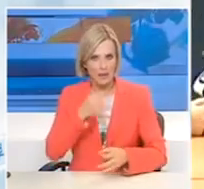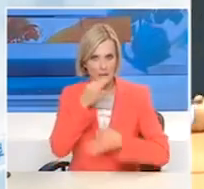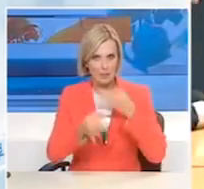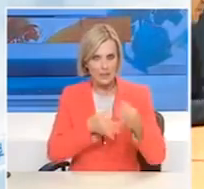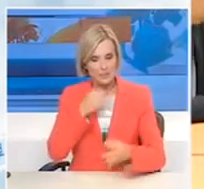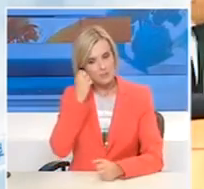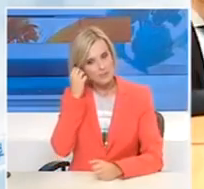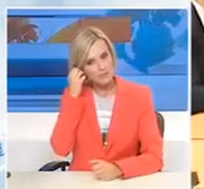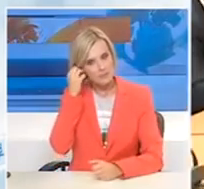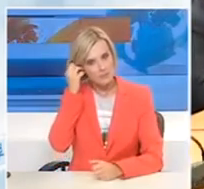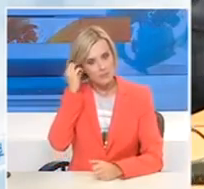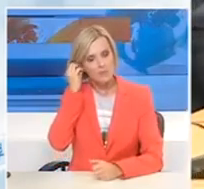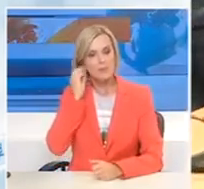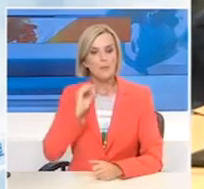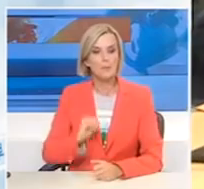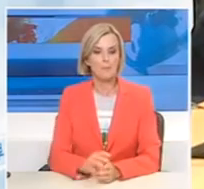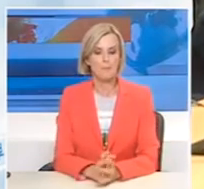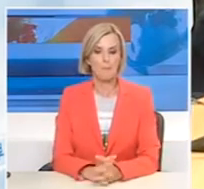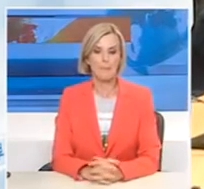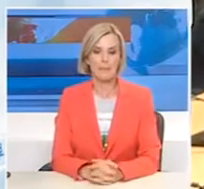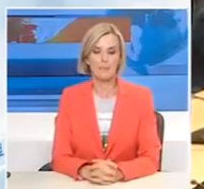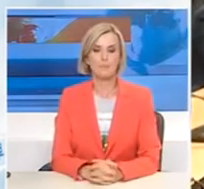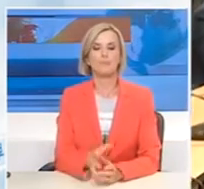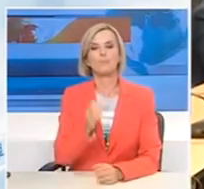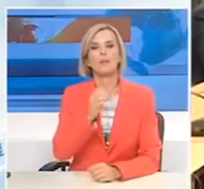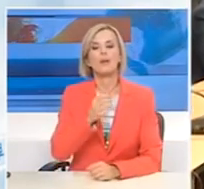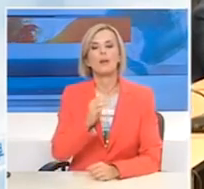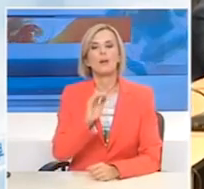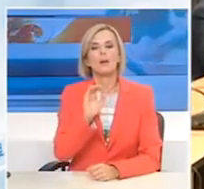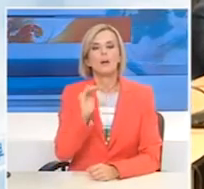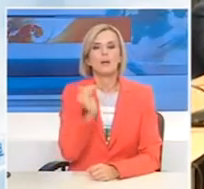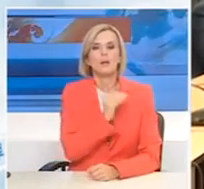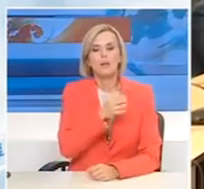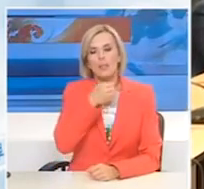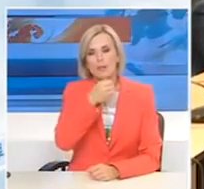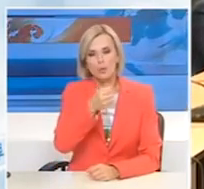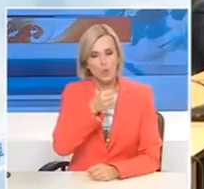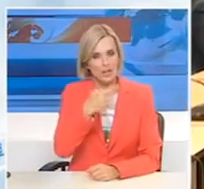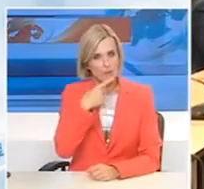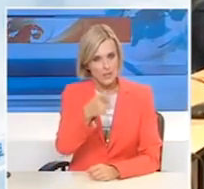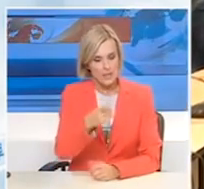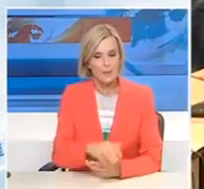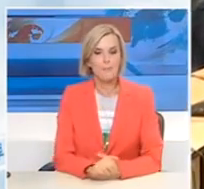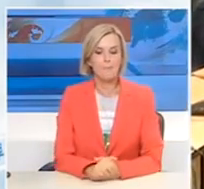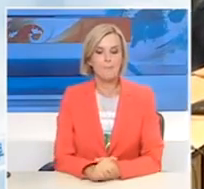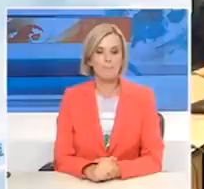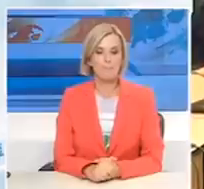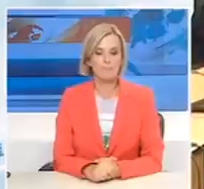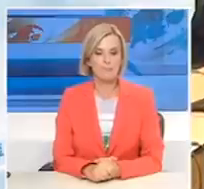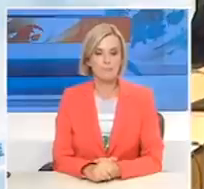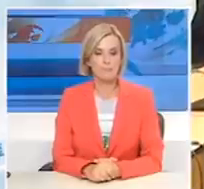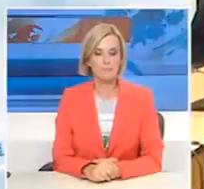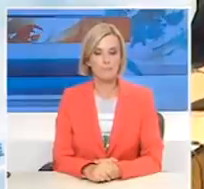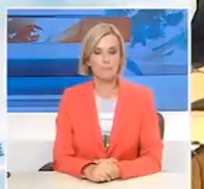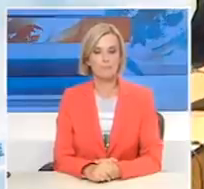Η κυρία Γκουρίδη από την ιστοσελίδα newsforhealth.gr και τα δικαιολογητικά. Κύριε Κοντοζαμάνη, επειδή έχουν